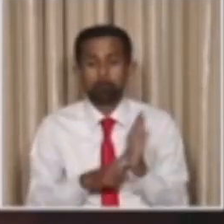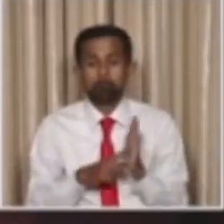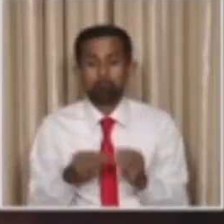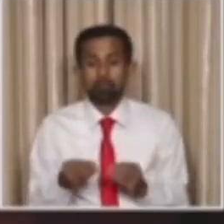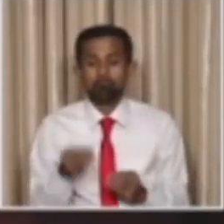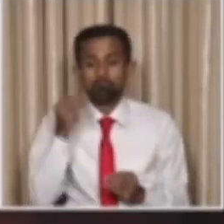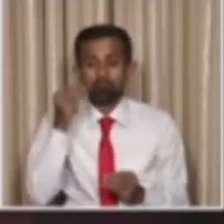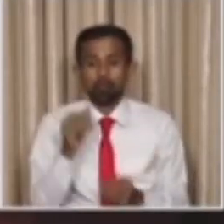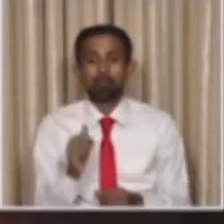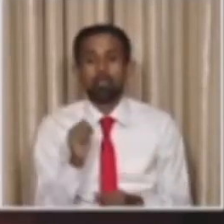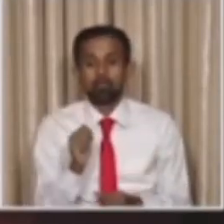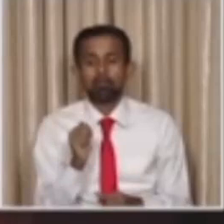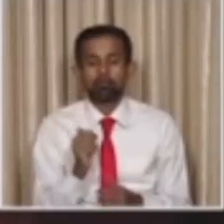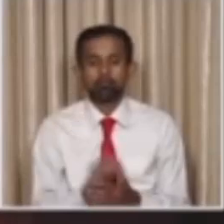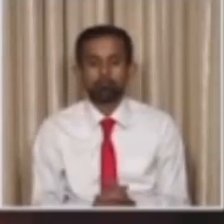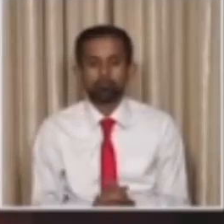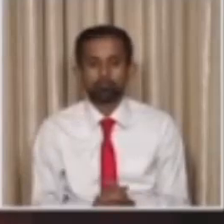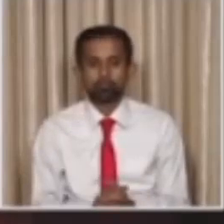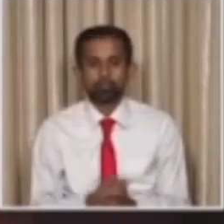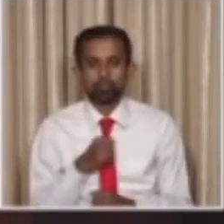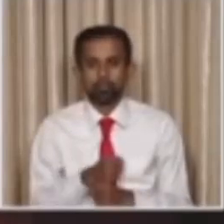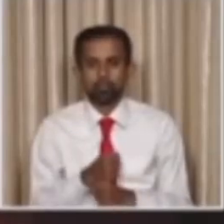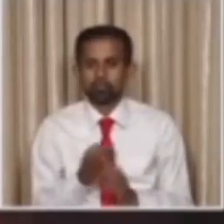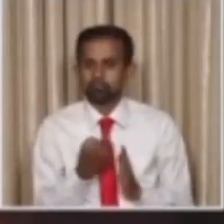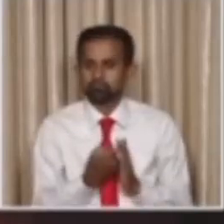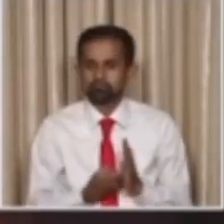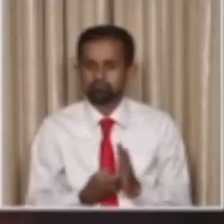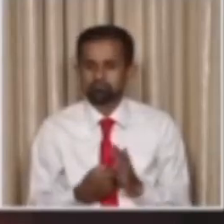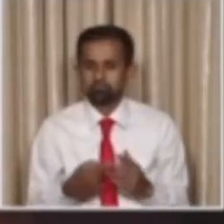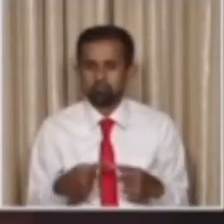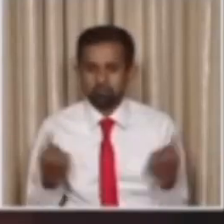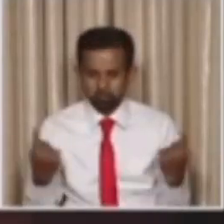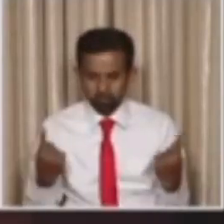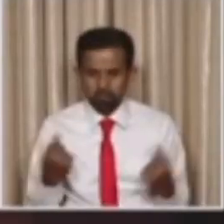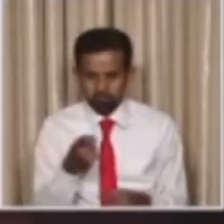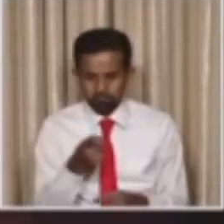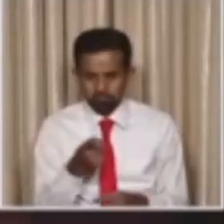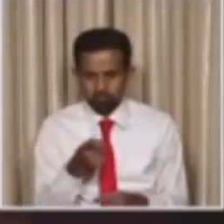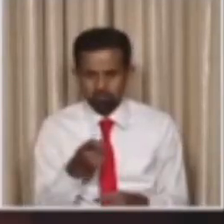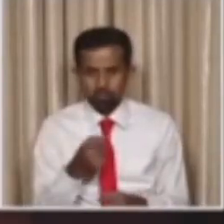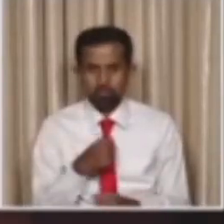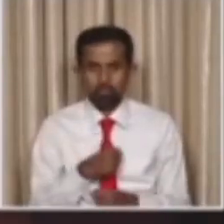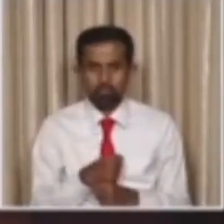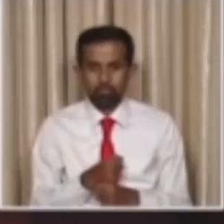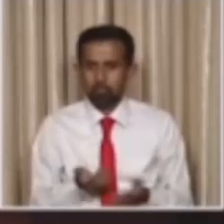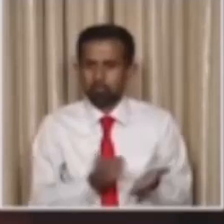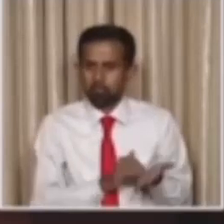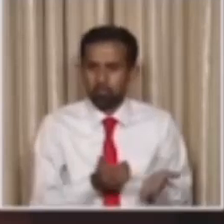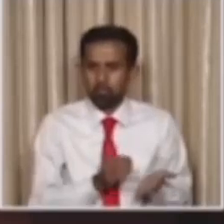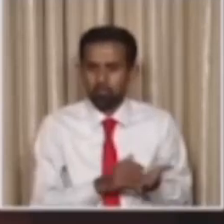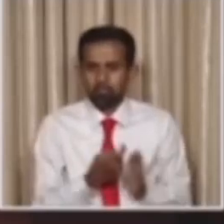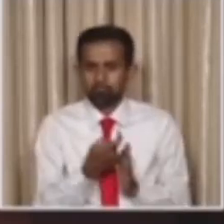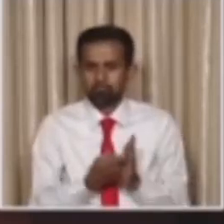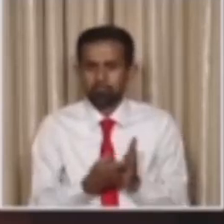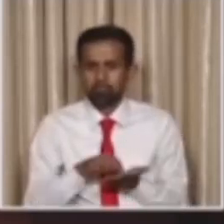නංවනු ලබන්නේ ඇයි? ඒ රජයේ ප්‍රතිපත්තියට පටහැනි නොවන්නේද? රජයේ වරින් වර සිය